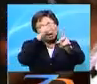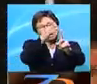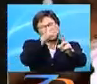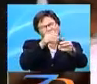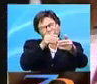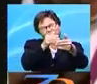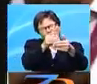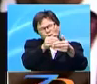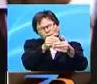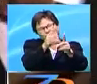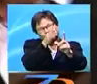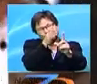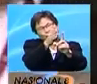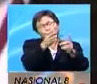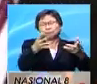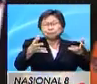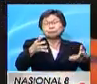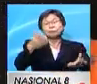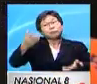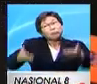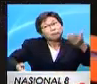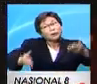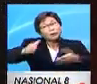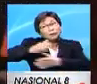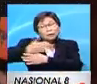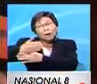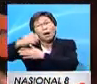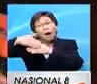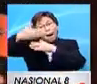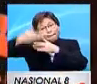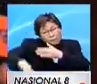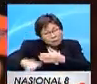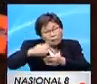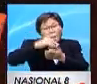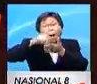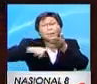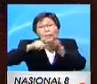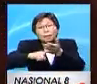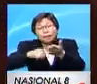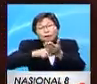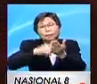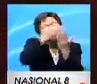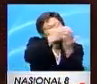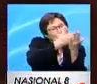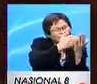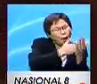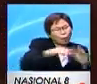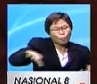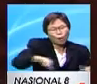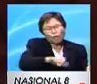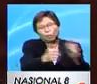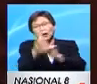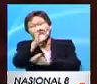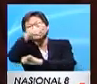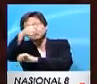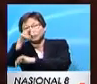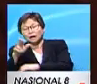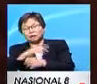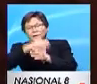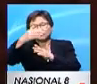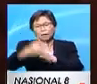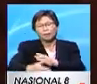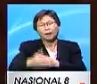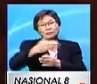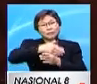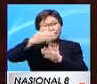75% dan juga mungkin Datuk boleh kongsikan seterusnya Apakah langkah yang akan dilakukan oleh pihak SPR sebaik saja